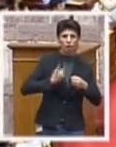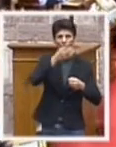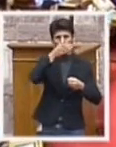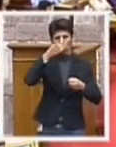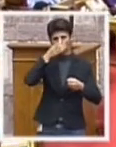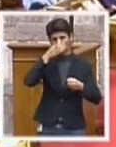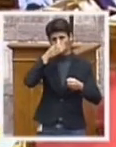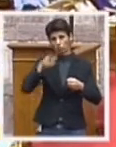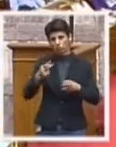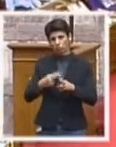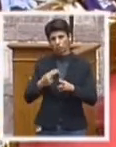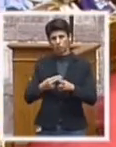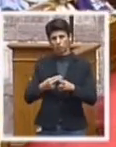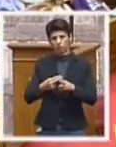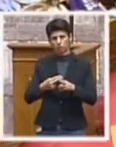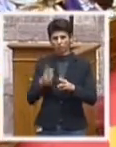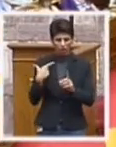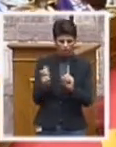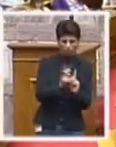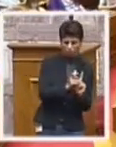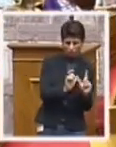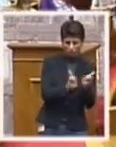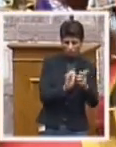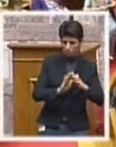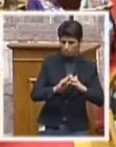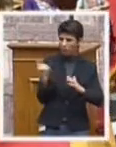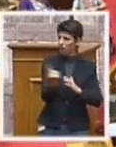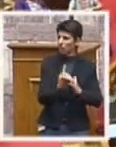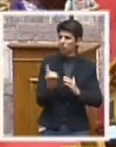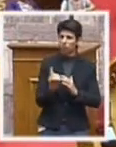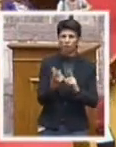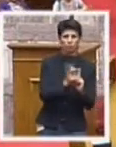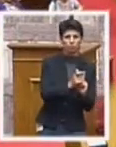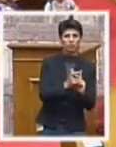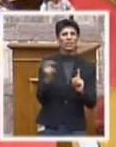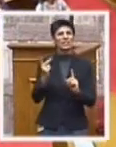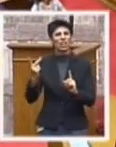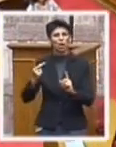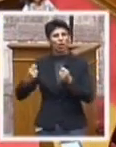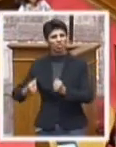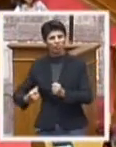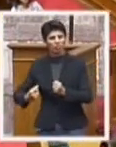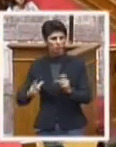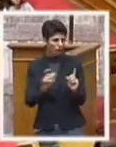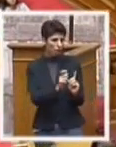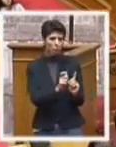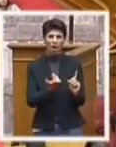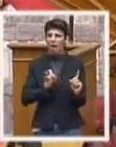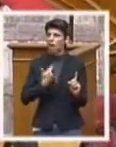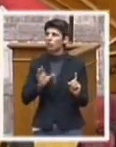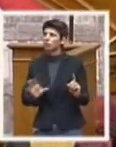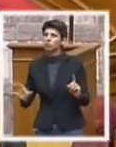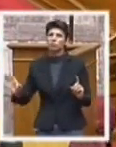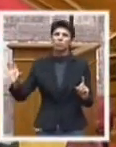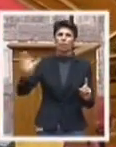ουσίες. Απομονωμένοι από το οικογενειακό τους περιβάλλον, απογοητευμένοι από τη λειτουργία των κοινωνικών θεσμών, οι νέοι αναζητούν τη λύση στις